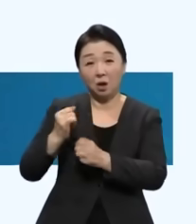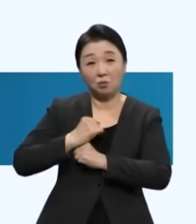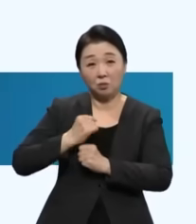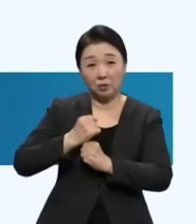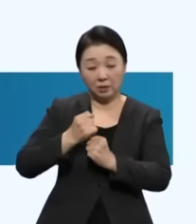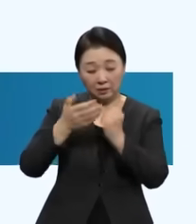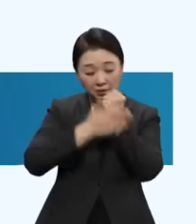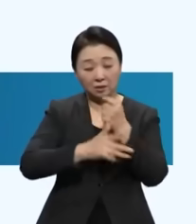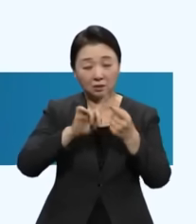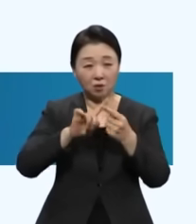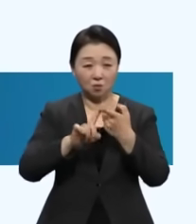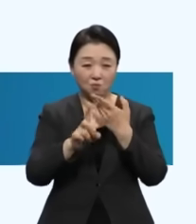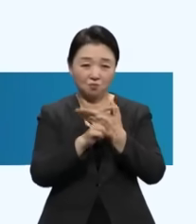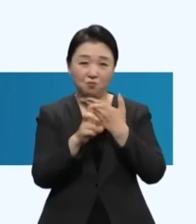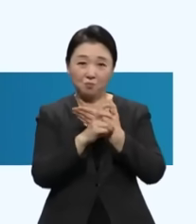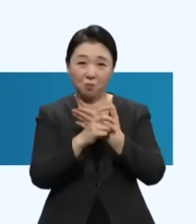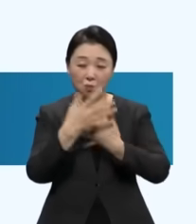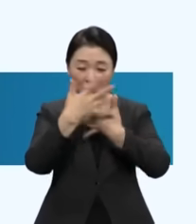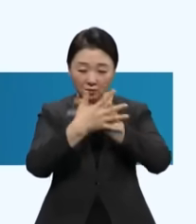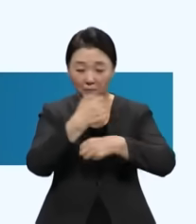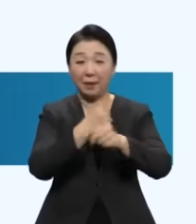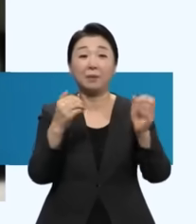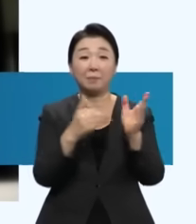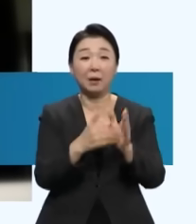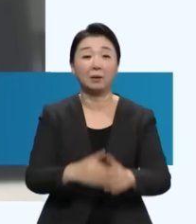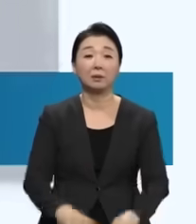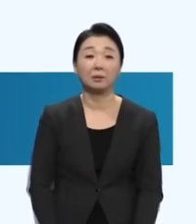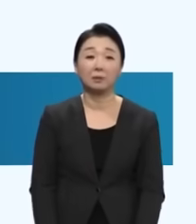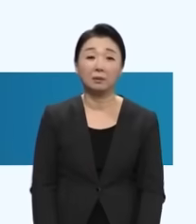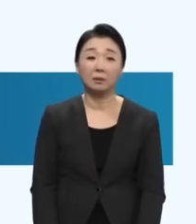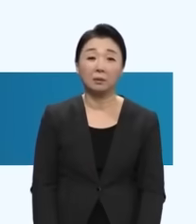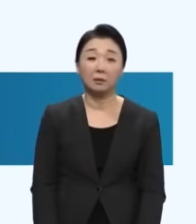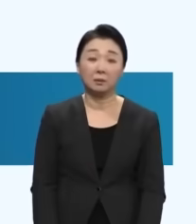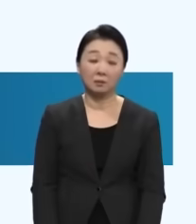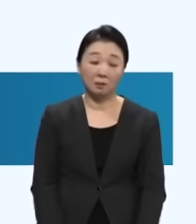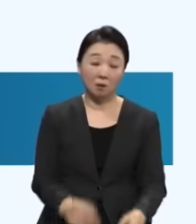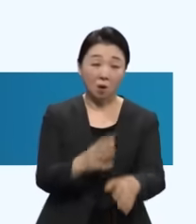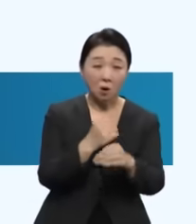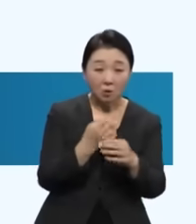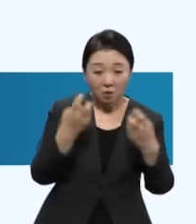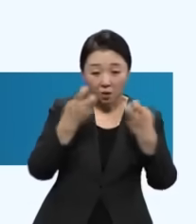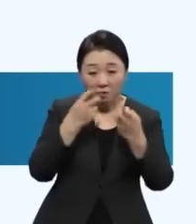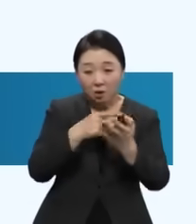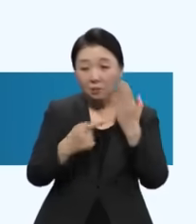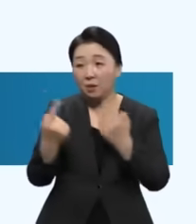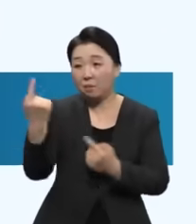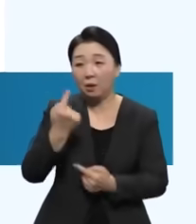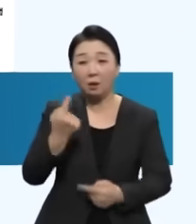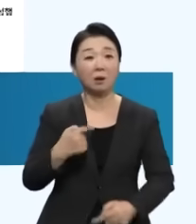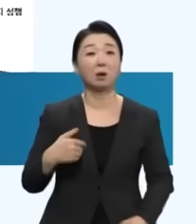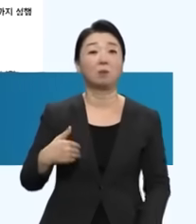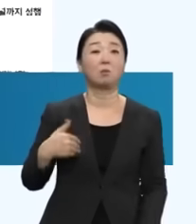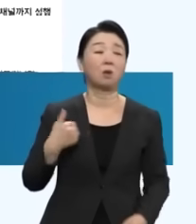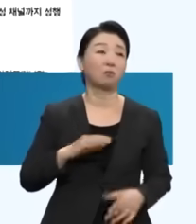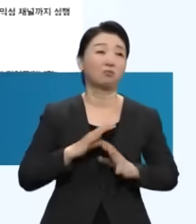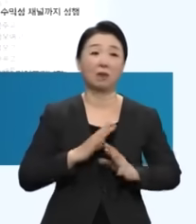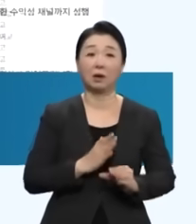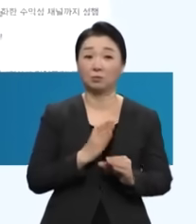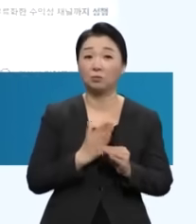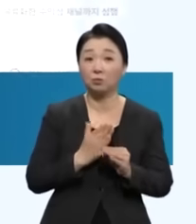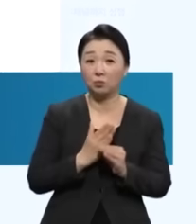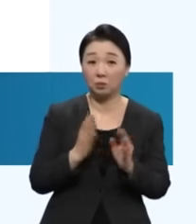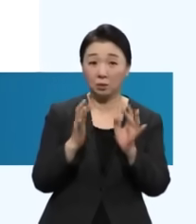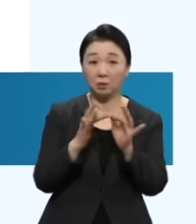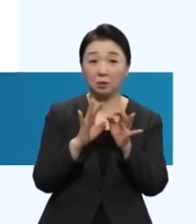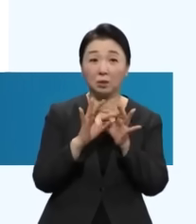불법 합성물을 만든 정황도 보입니다. 언제, 어떻게 피해를 입을지 모른다는 불안감이 커지면서